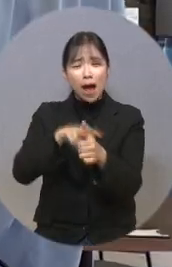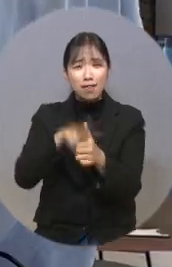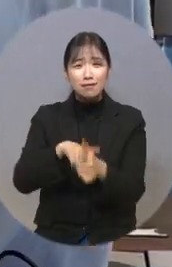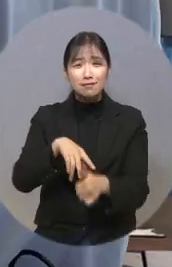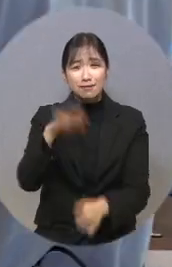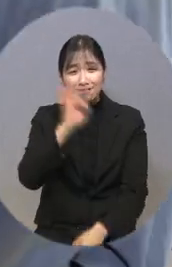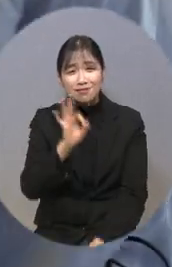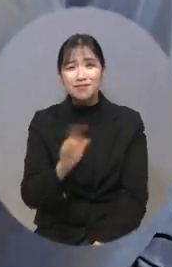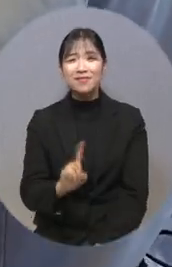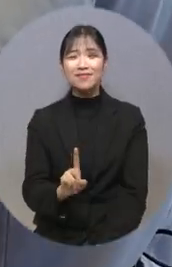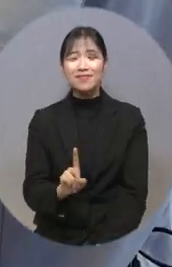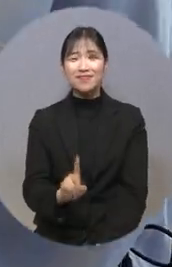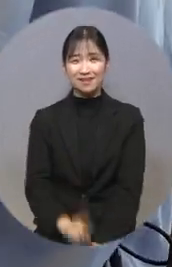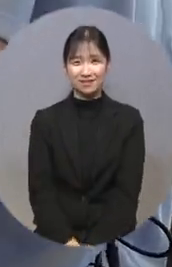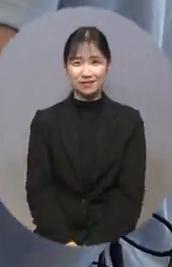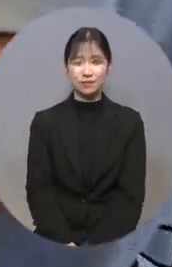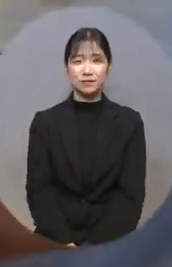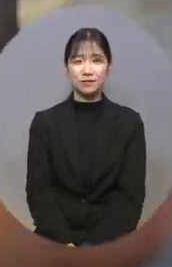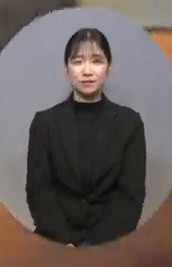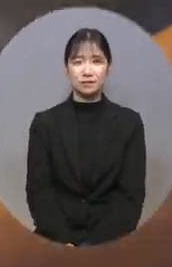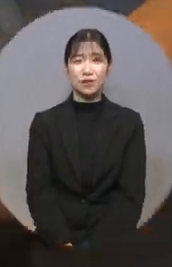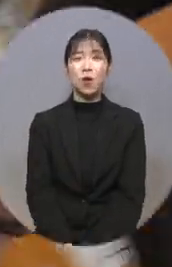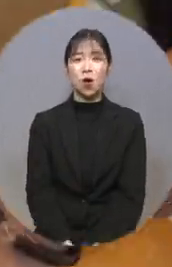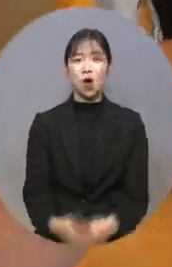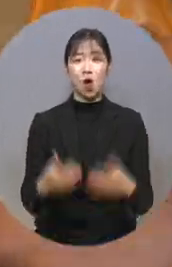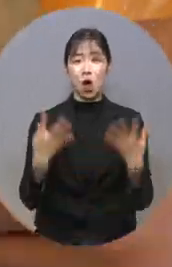같은데? 대박! 엄청 많이 담았어.